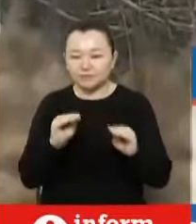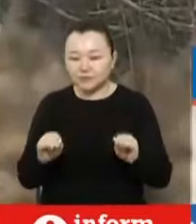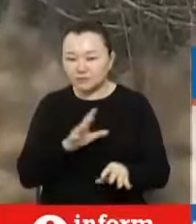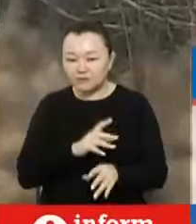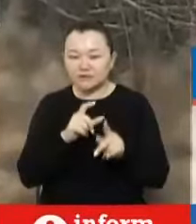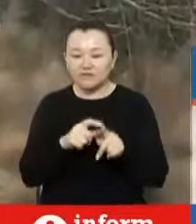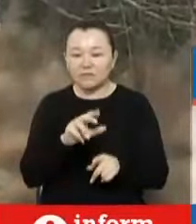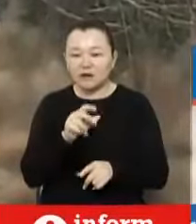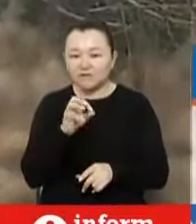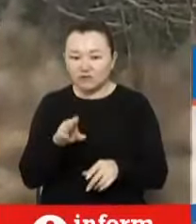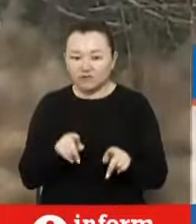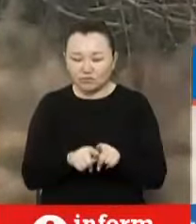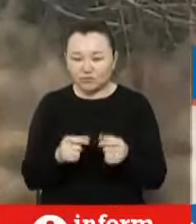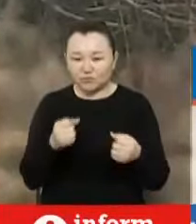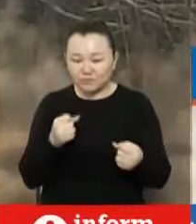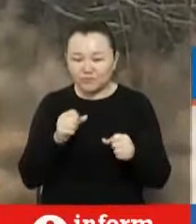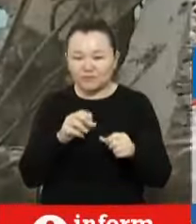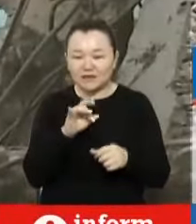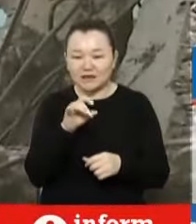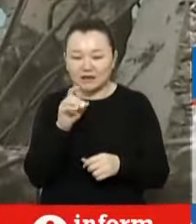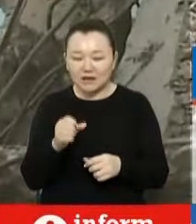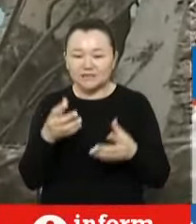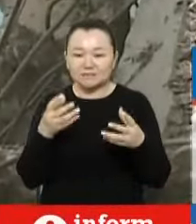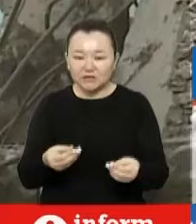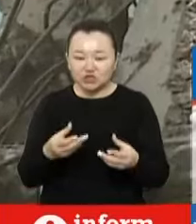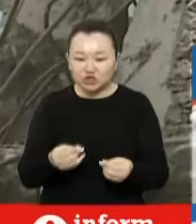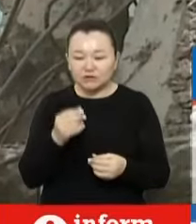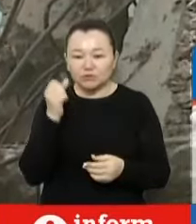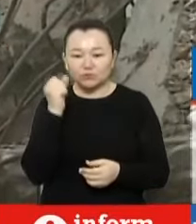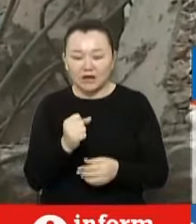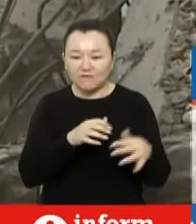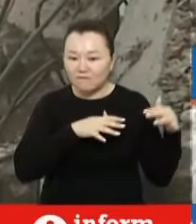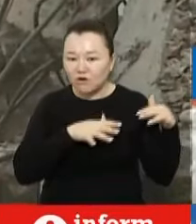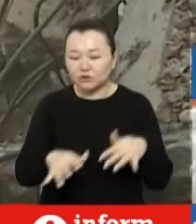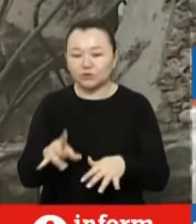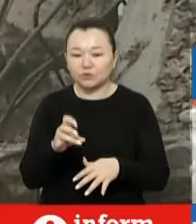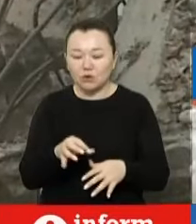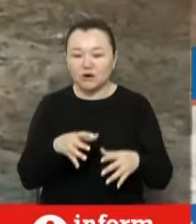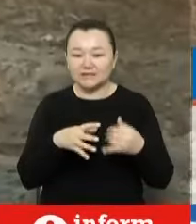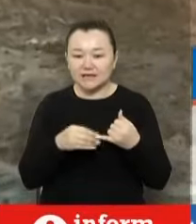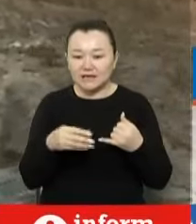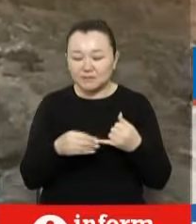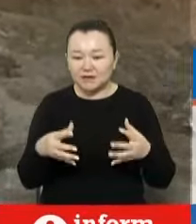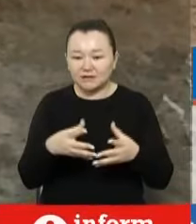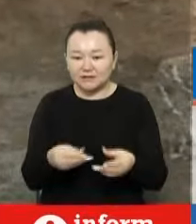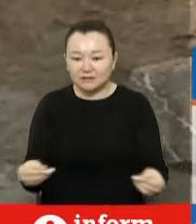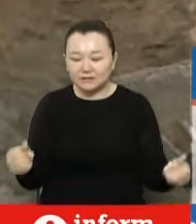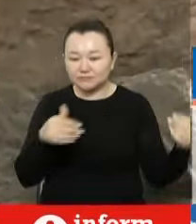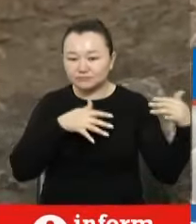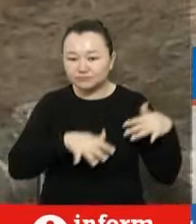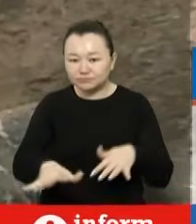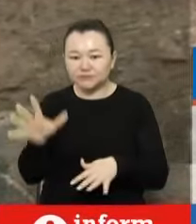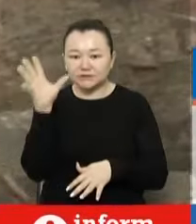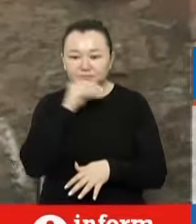словам Павлова, такое укрепление берегов смягчит удар волны, но не спасет от движения почв. При этом уверен специалист, чтобы берег не размыло,